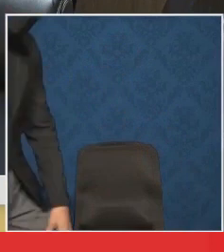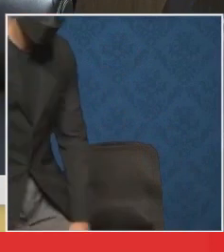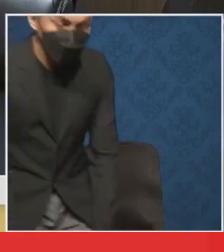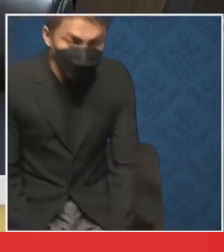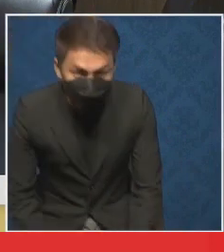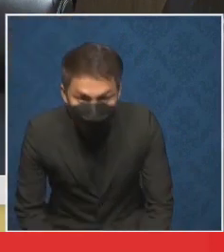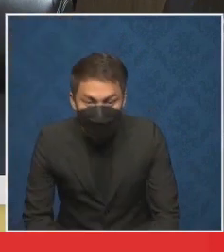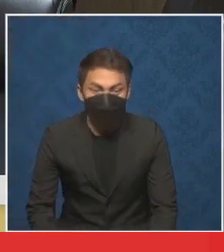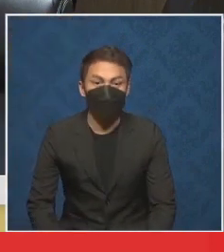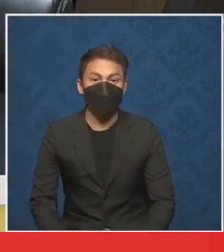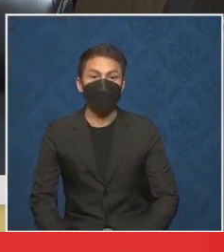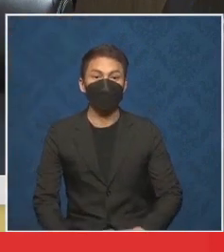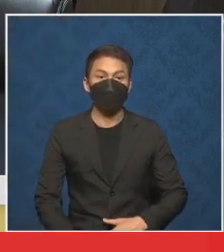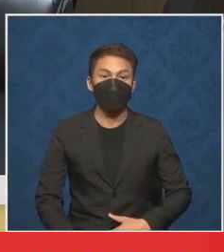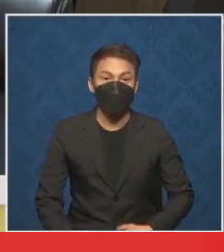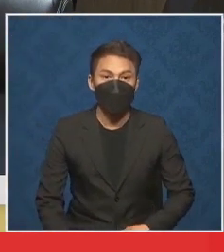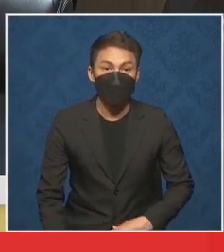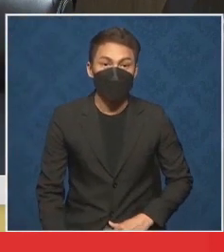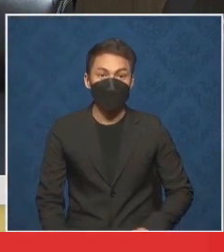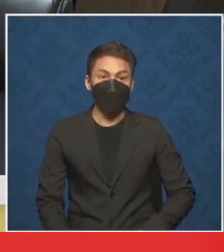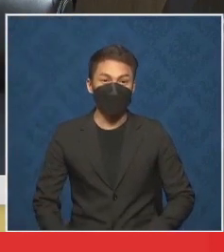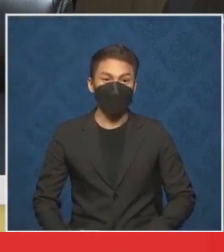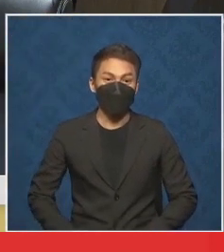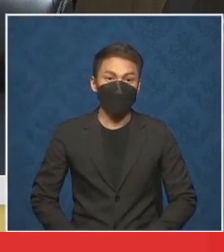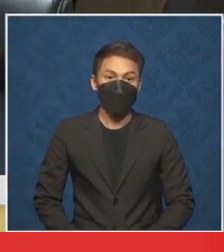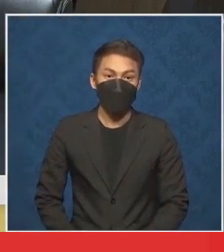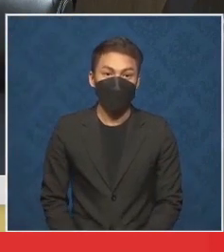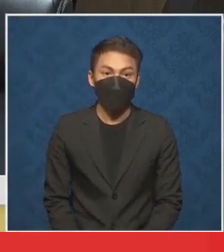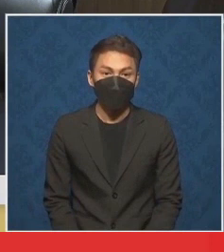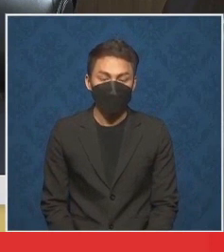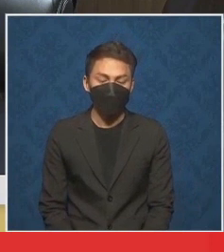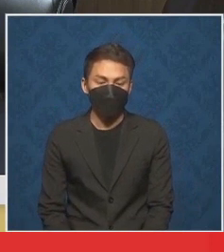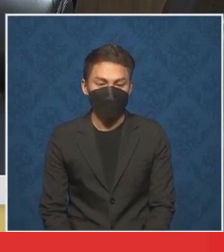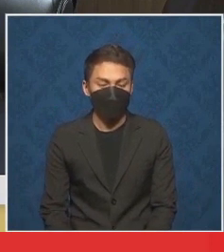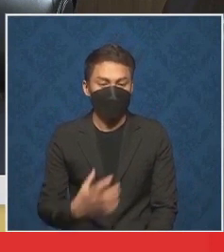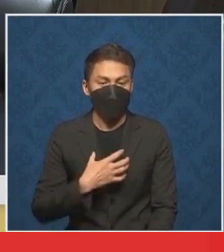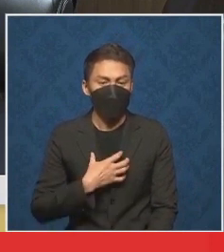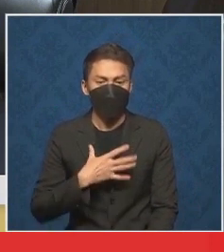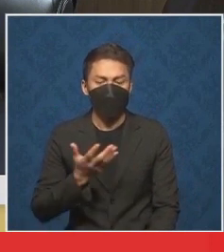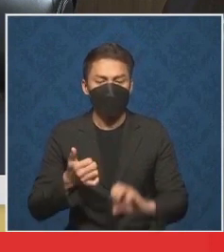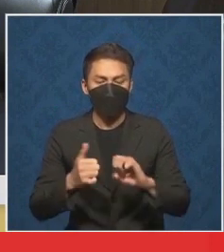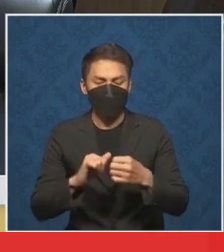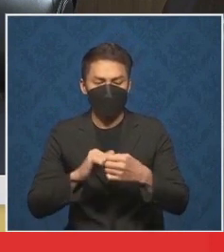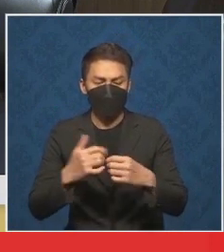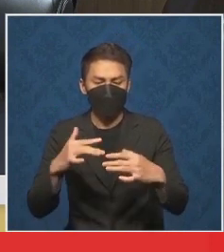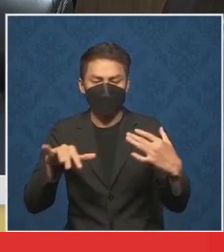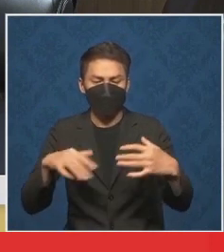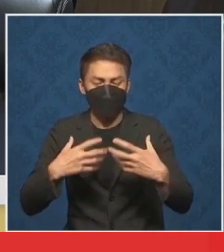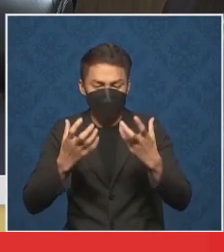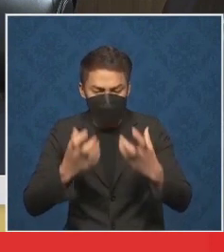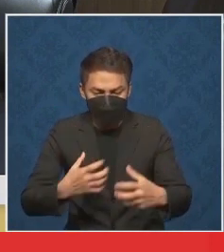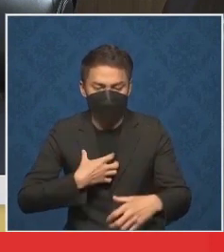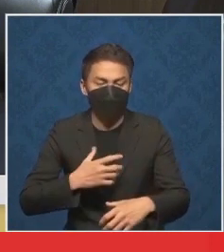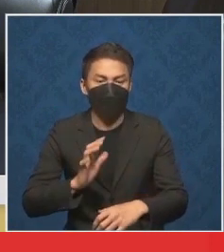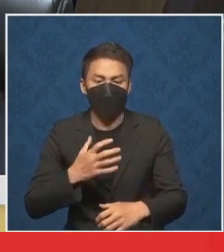ปแบบของประเทศไทยจริงๆนะครับแต่ว่าอยากจะให้ไม่ให้มีความขัดแย้งที่มันรุนแรงนะครับอยากให้ประเท